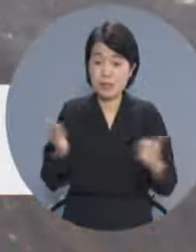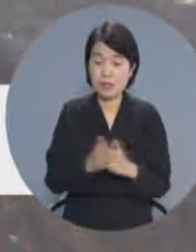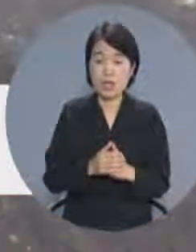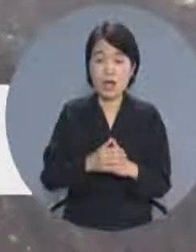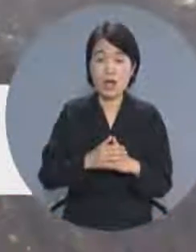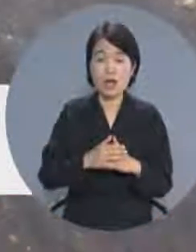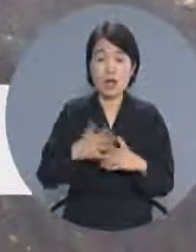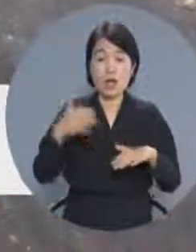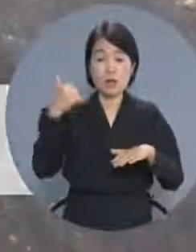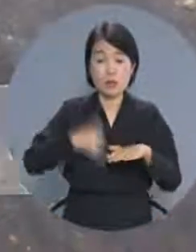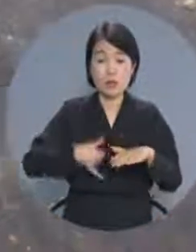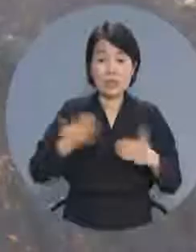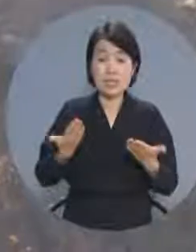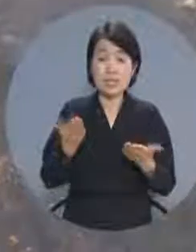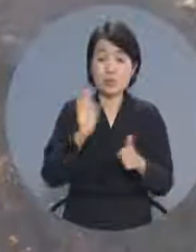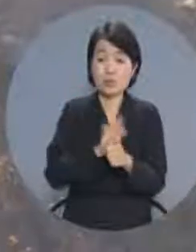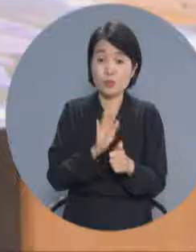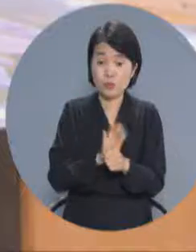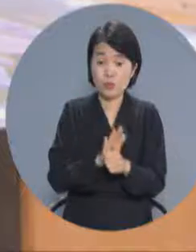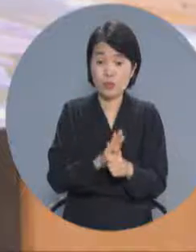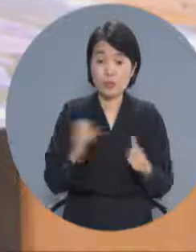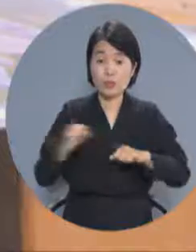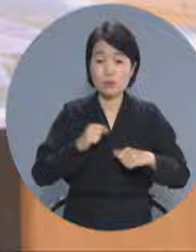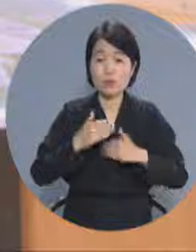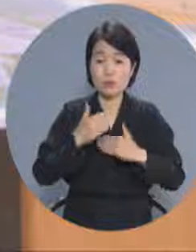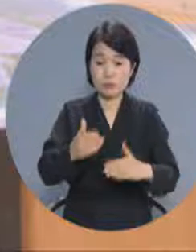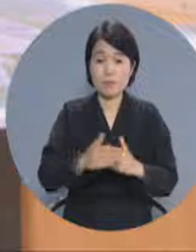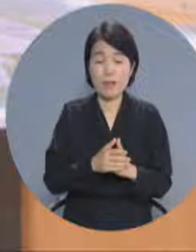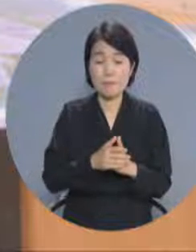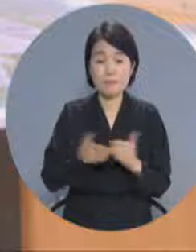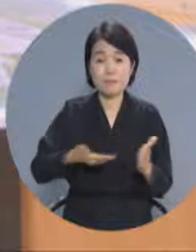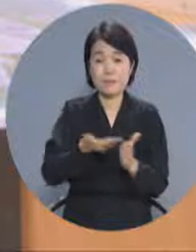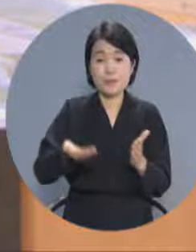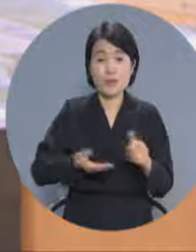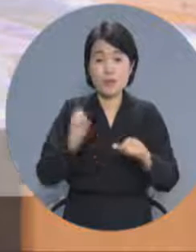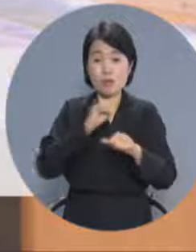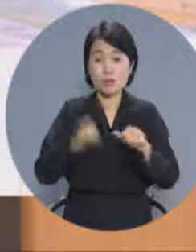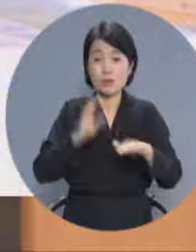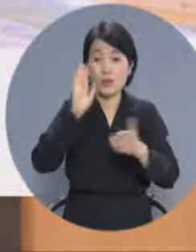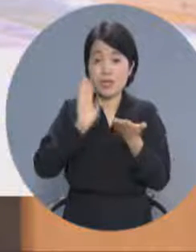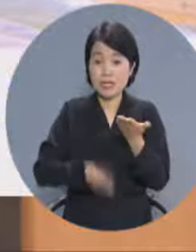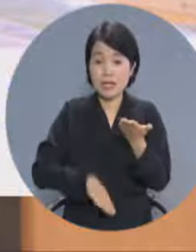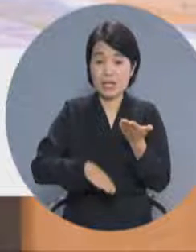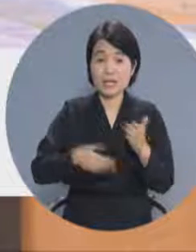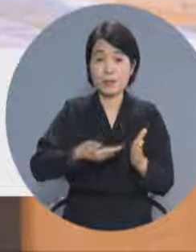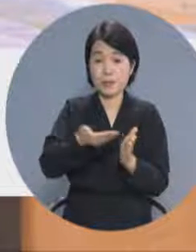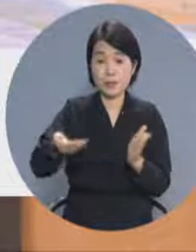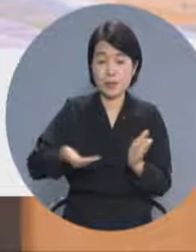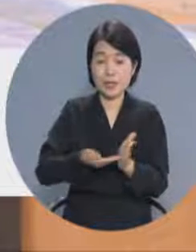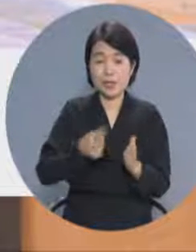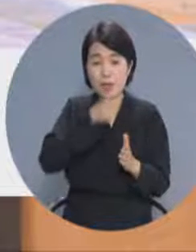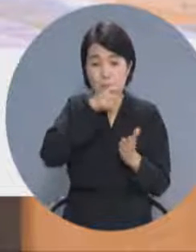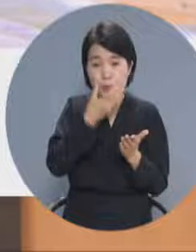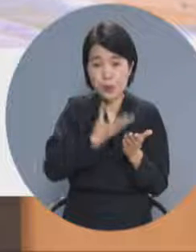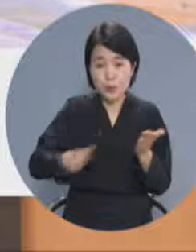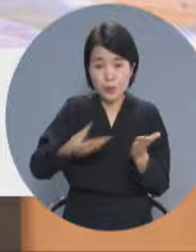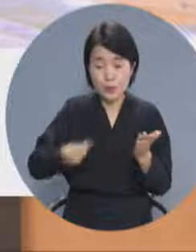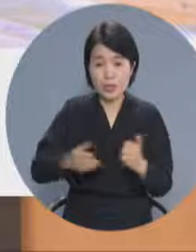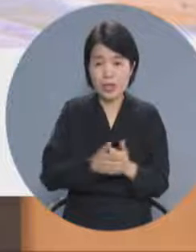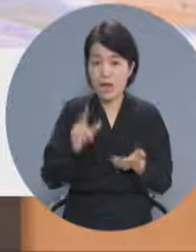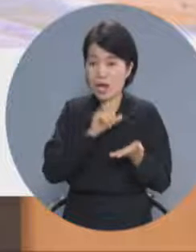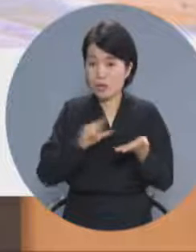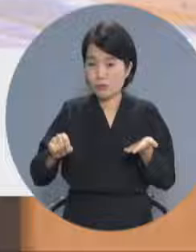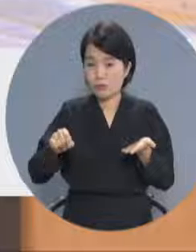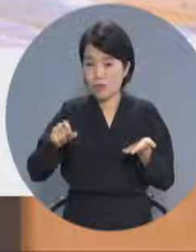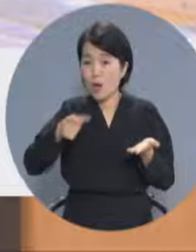돕기 운동이 전개되고 있습니다. 저수율 50% 이하 저수지는 하천수와 하류 지역